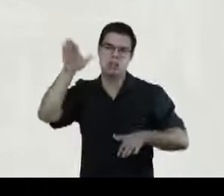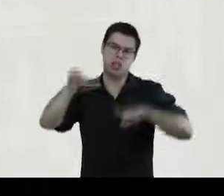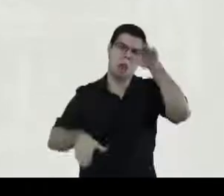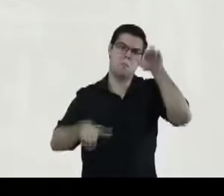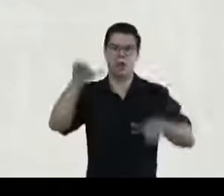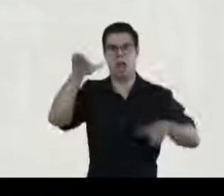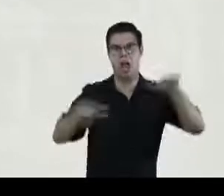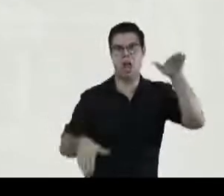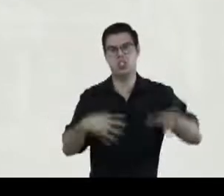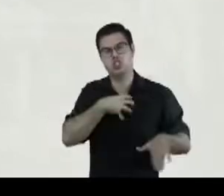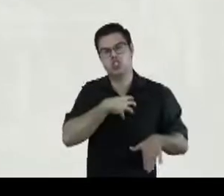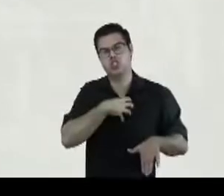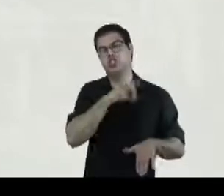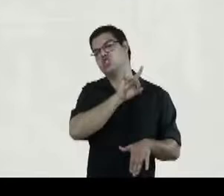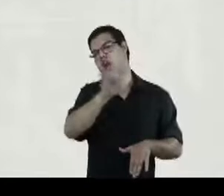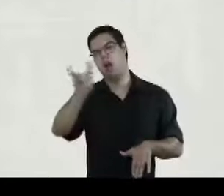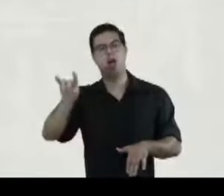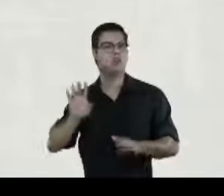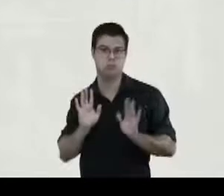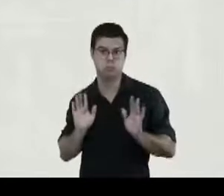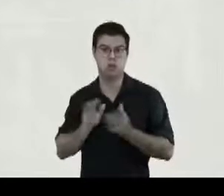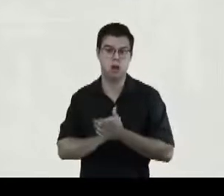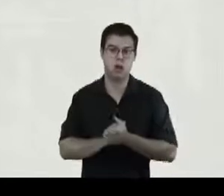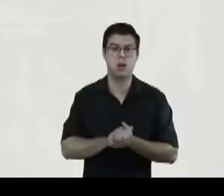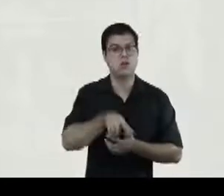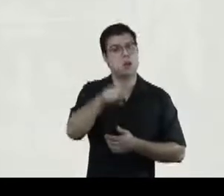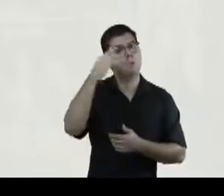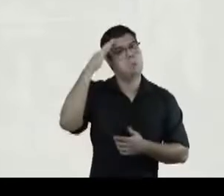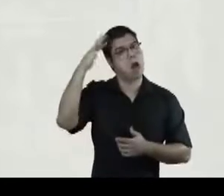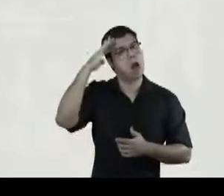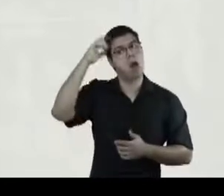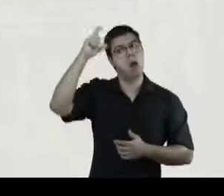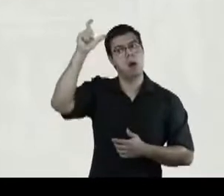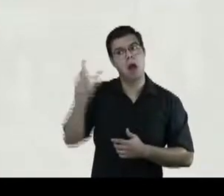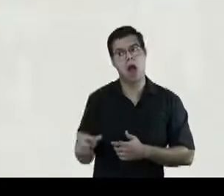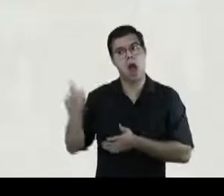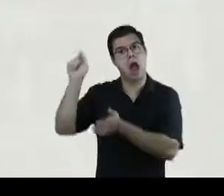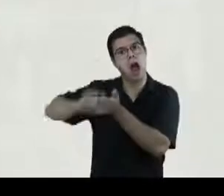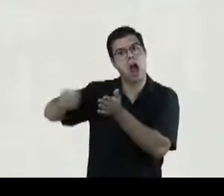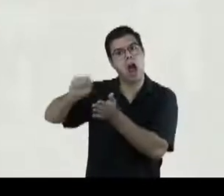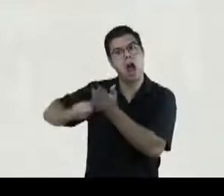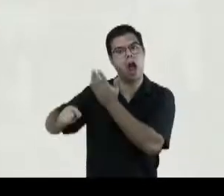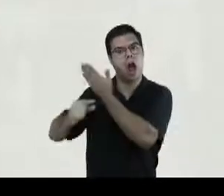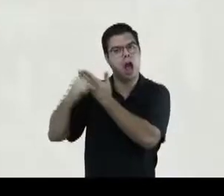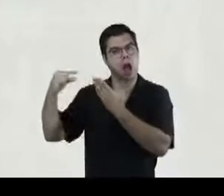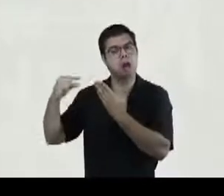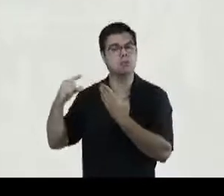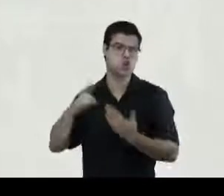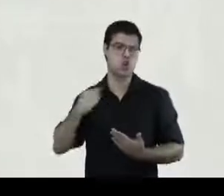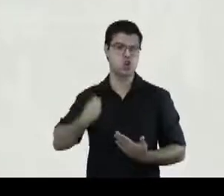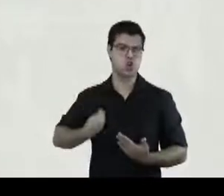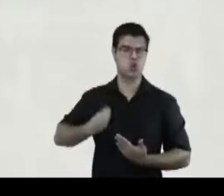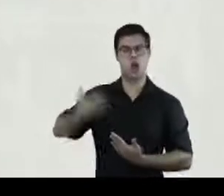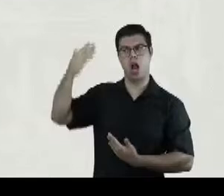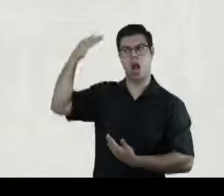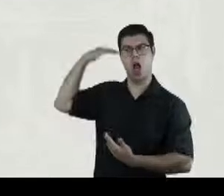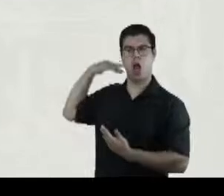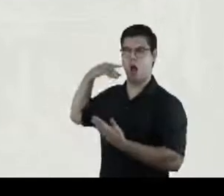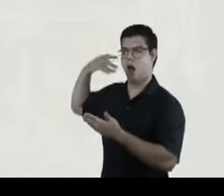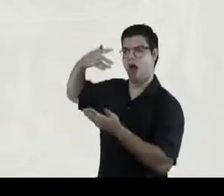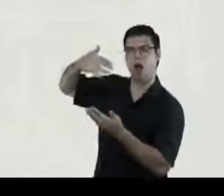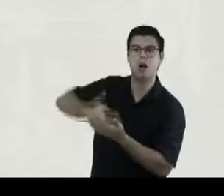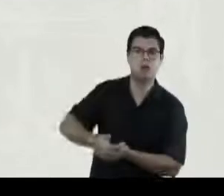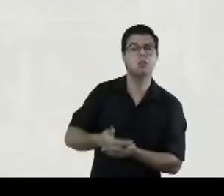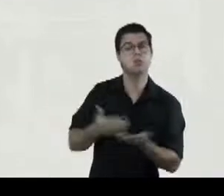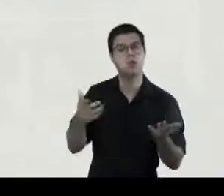de vedette auteur existe depuis longtemps dans les bibliothèques et leur adoption par les bibliographes, depuis qu'ils